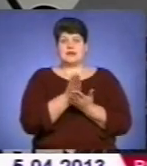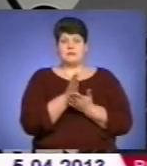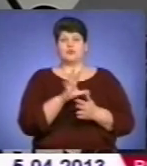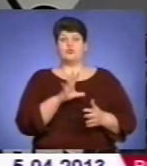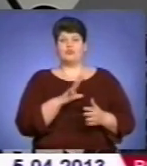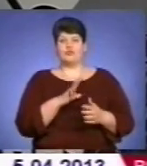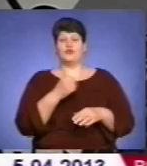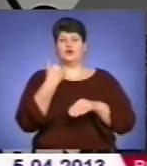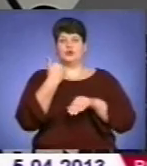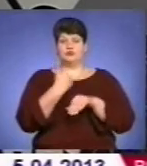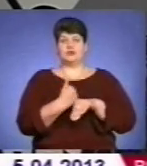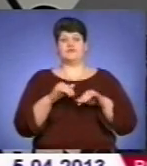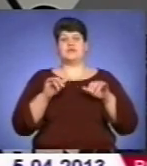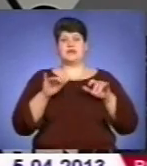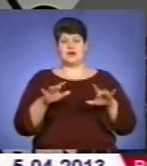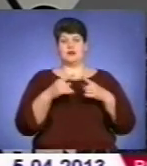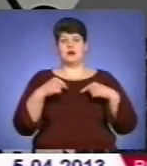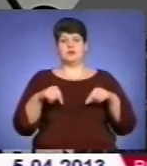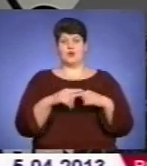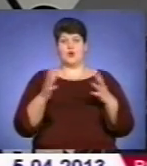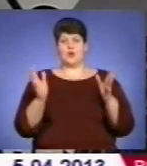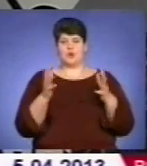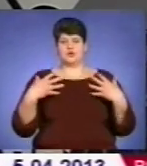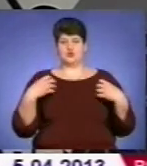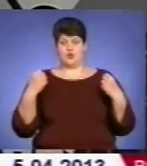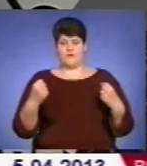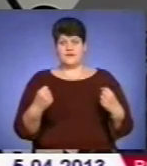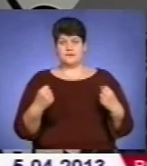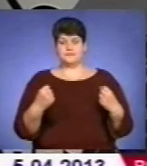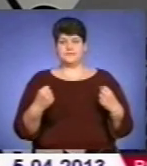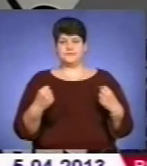пріоритетним в діяльності галузі охорони здоров'я. І